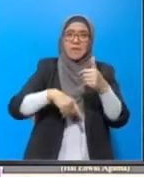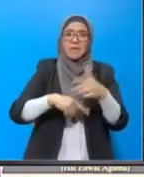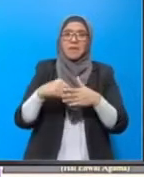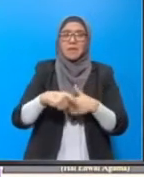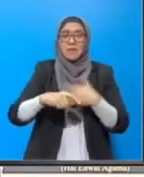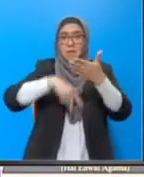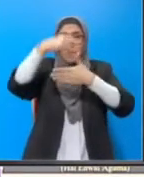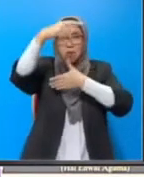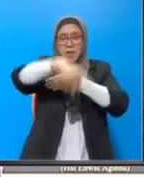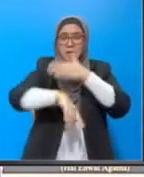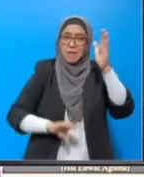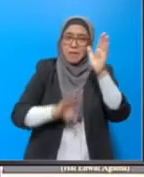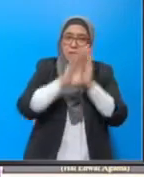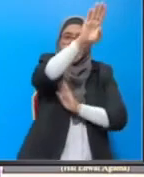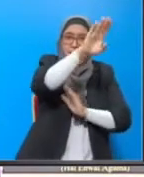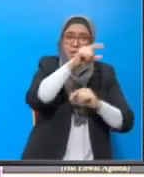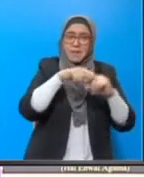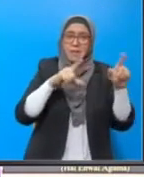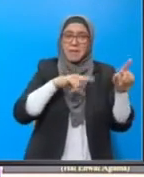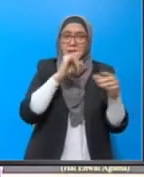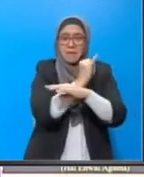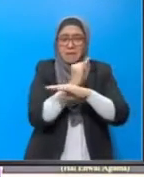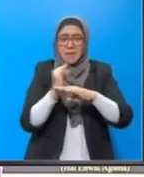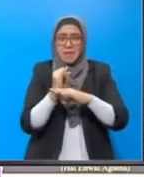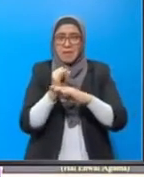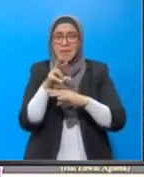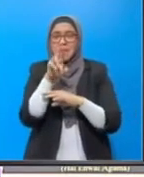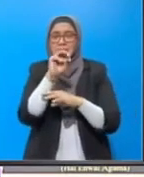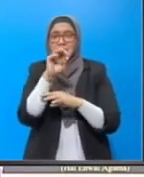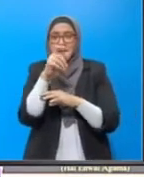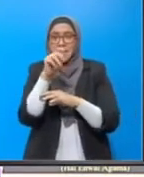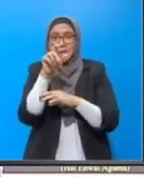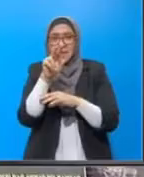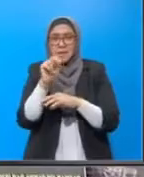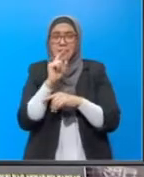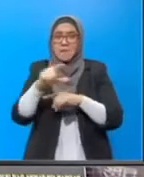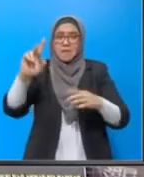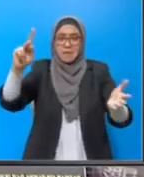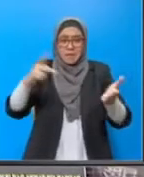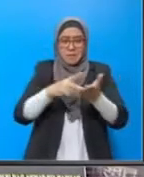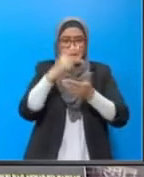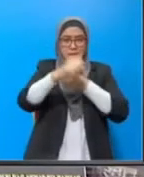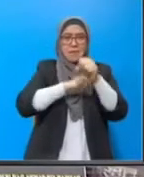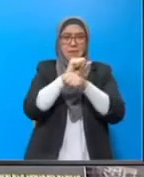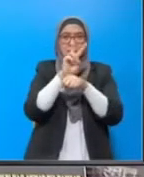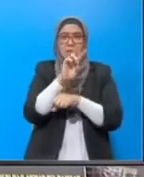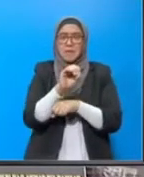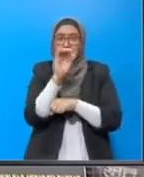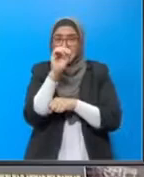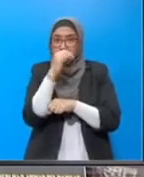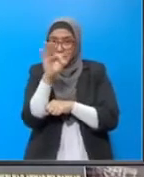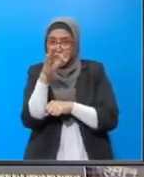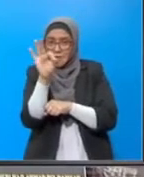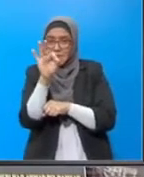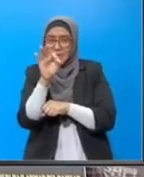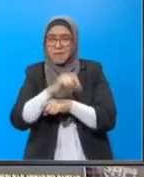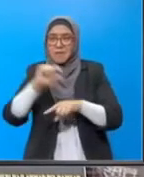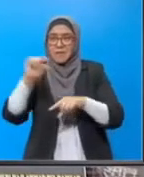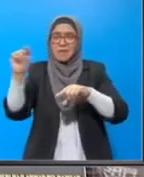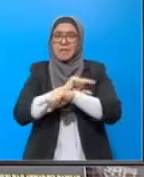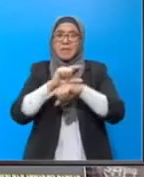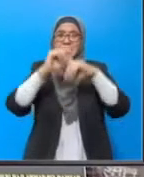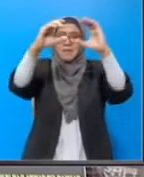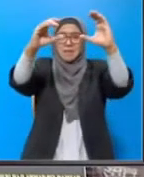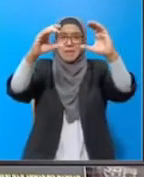industri ruminant yang diperkenalkan pada tahun 2019 menggunakan kaidah pelaksanaan Grand